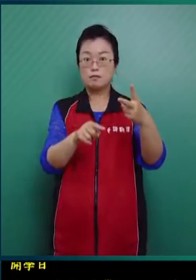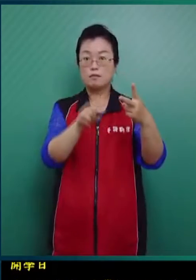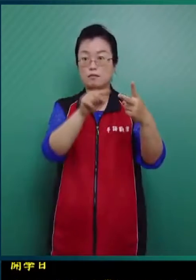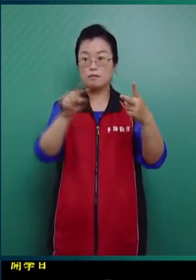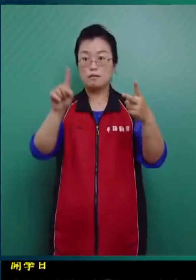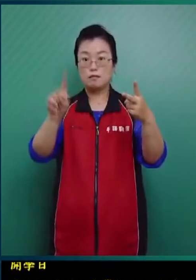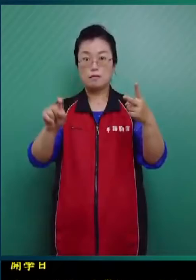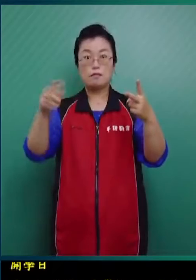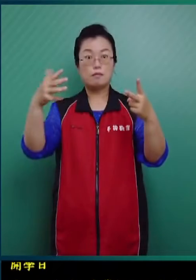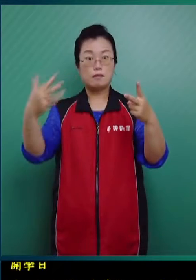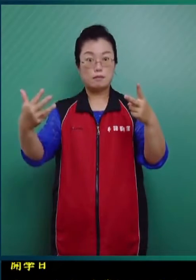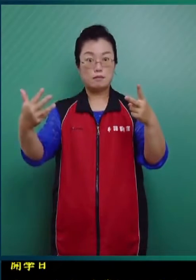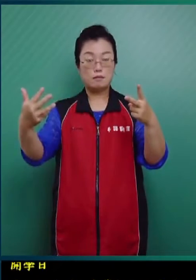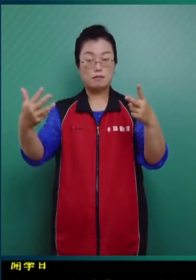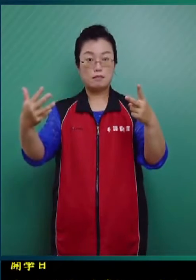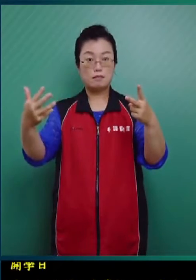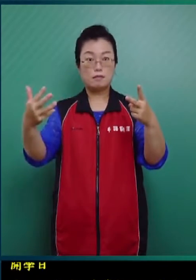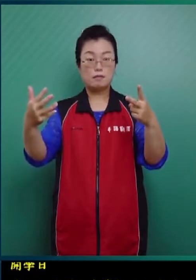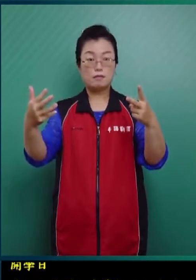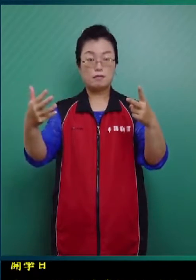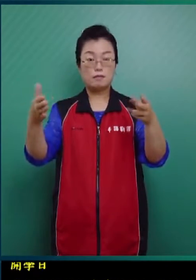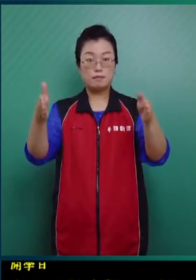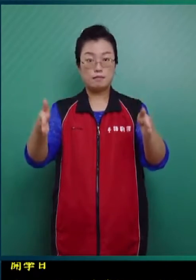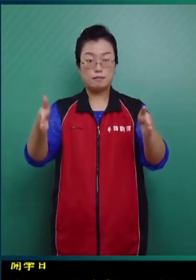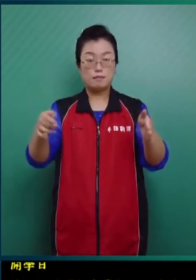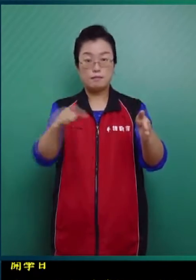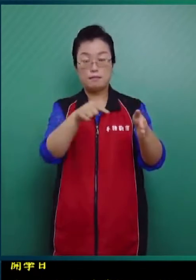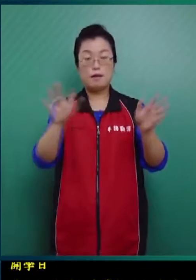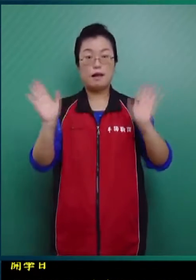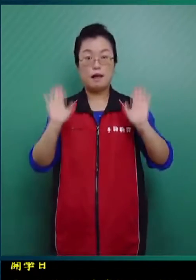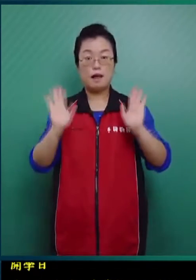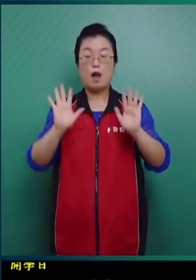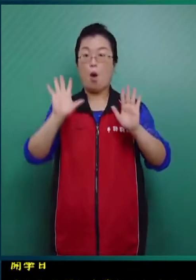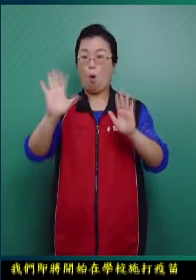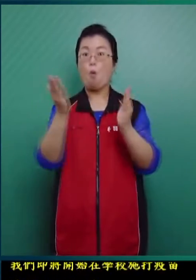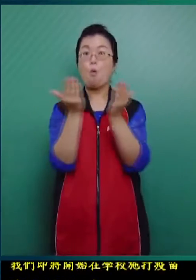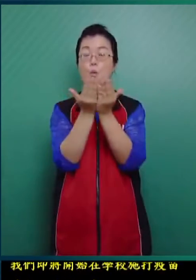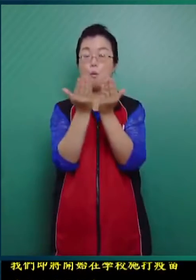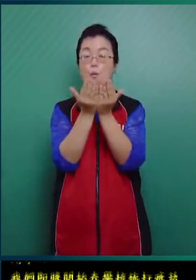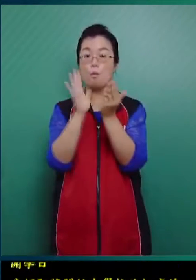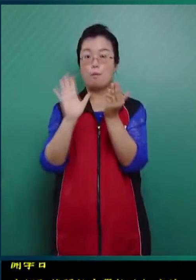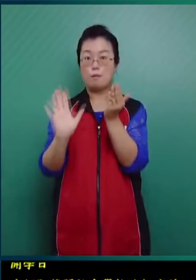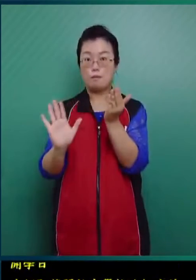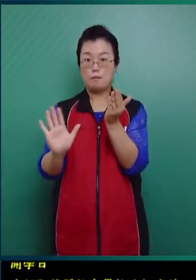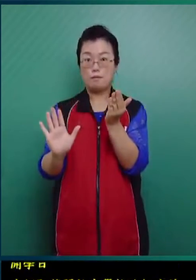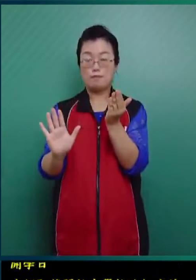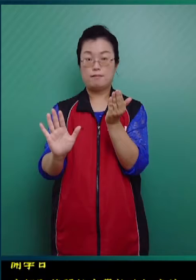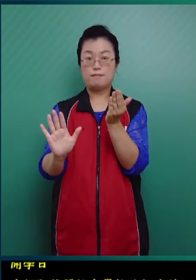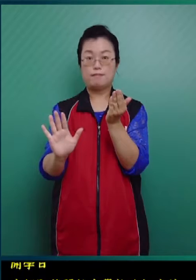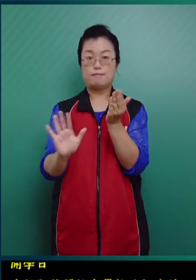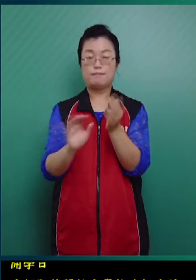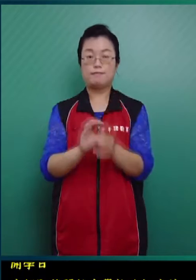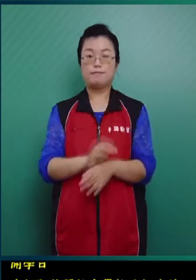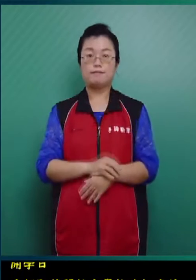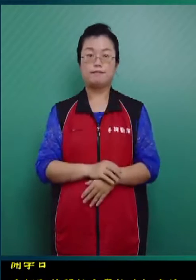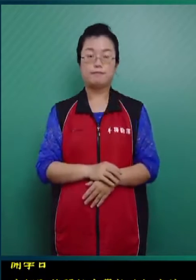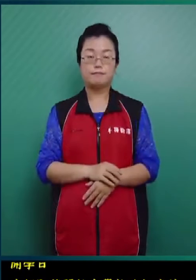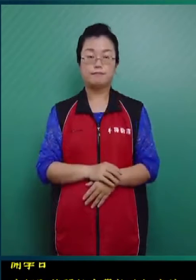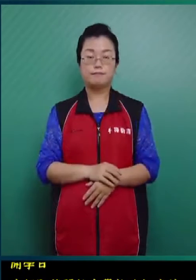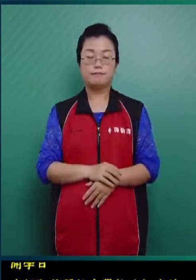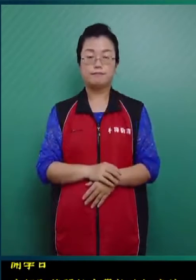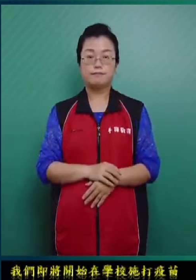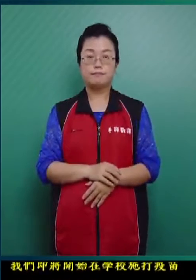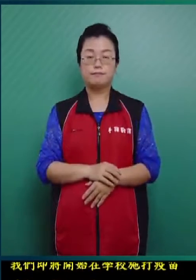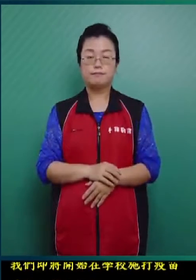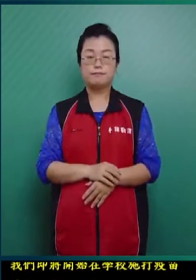的学的孩子在念书的子弟在念书的，那可以赶快